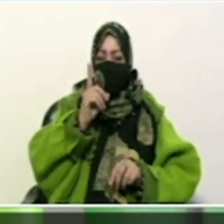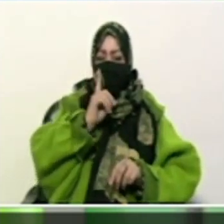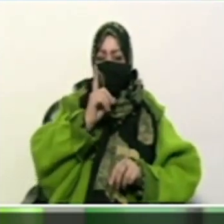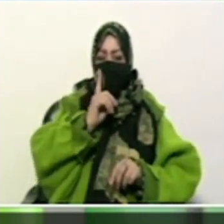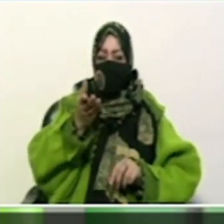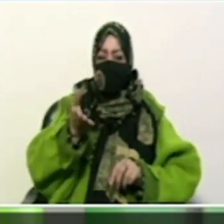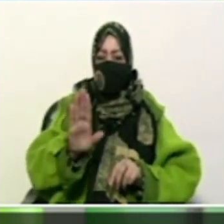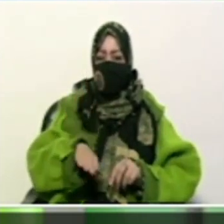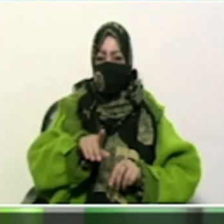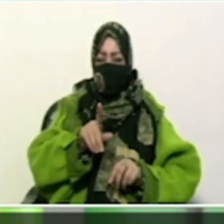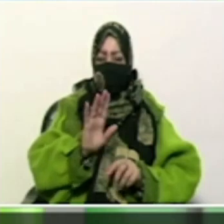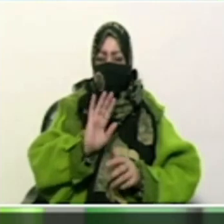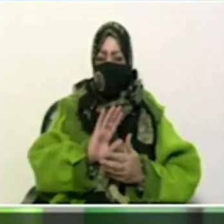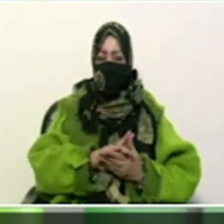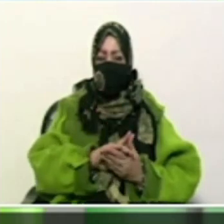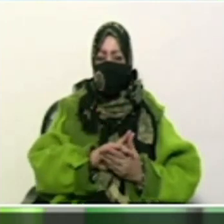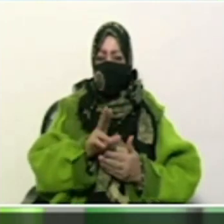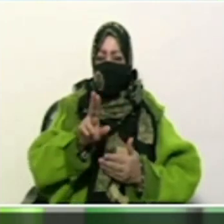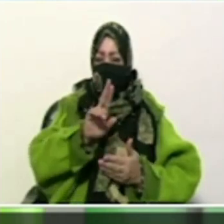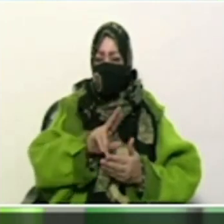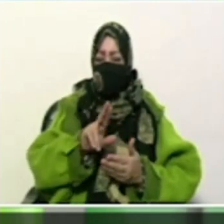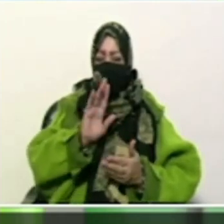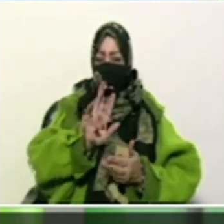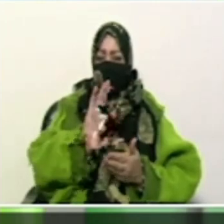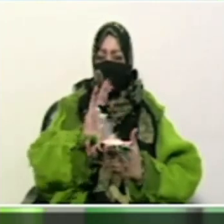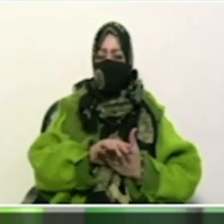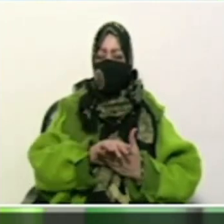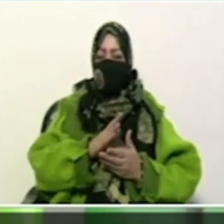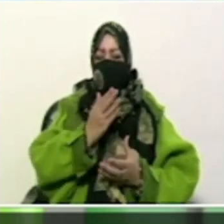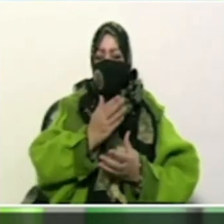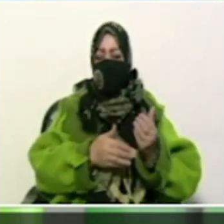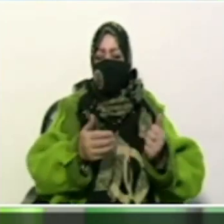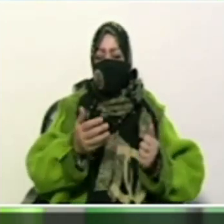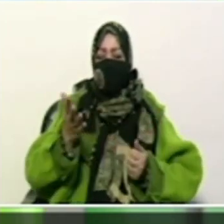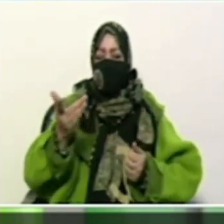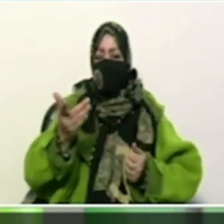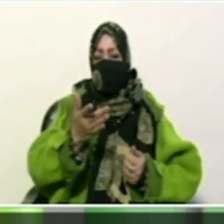معي فريضه يتهربوا من الواقع، عرفت كيف؟